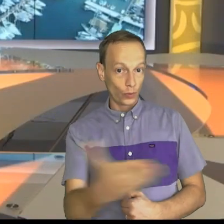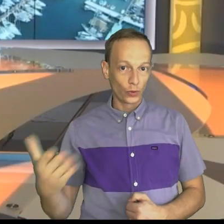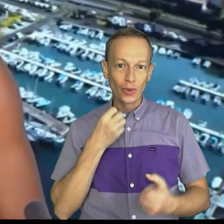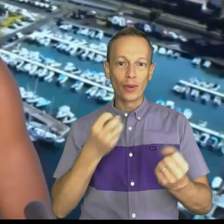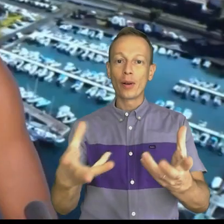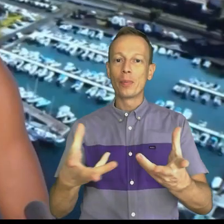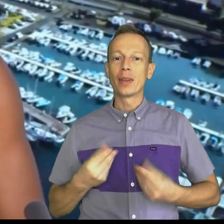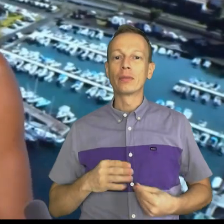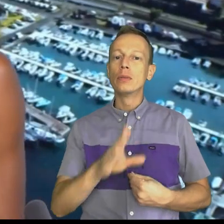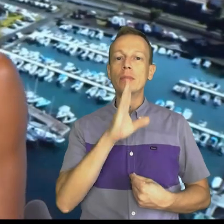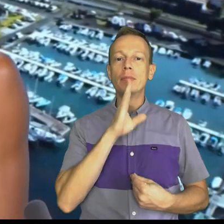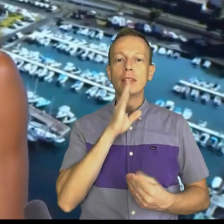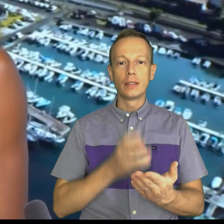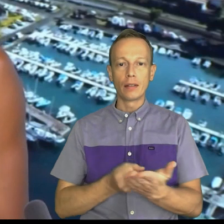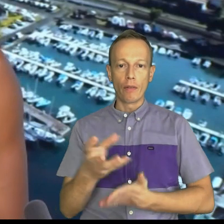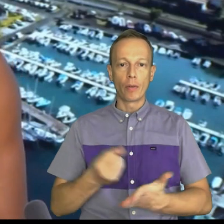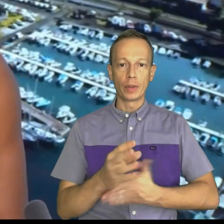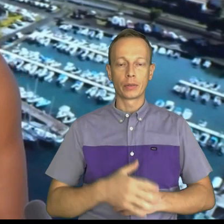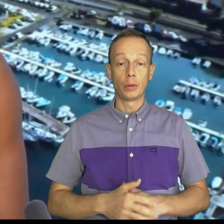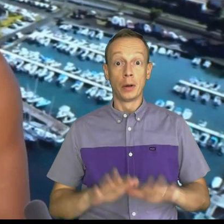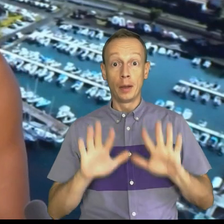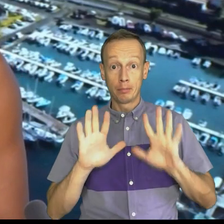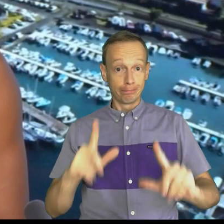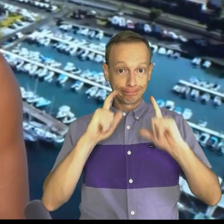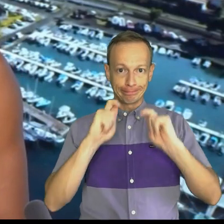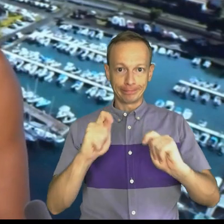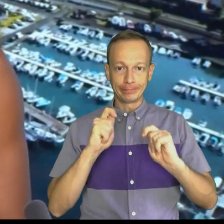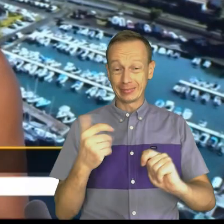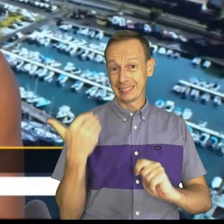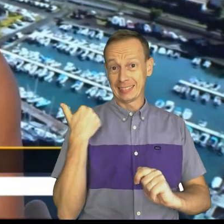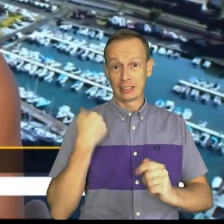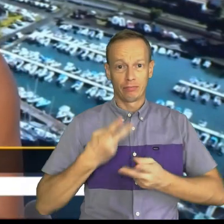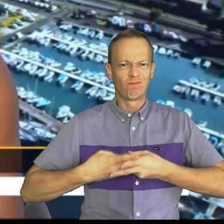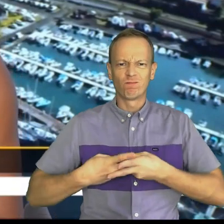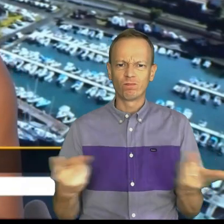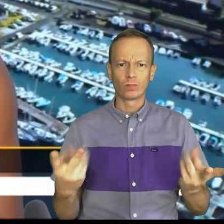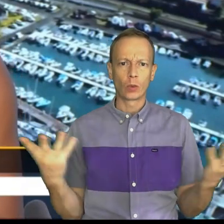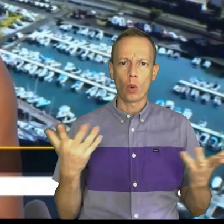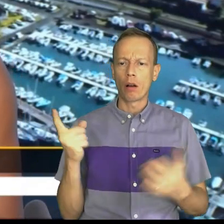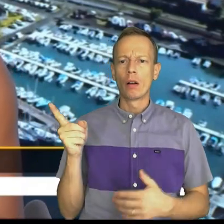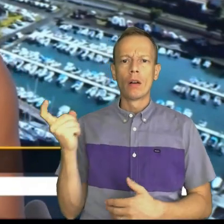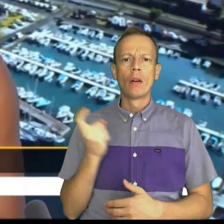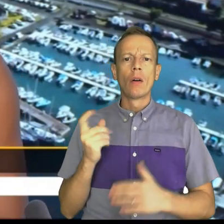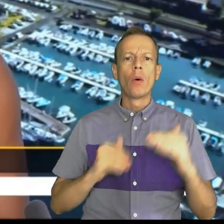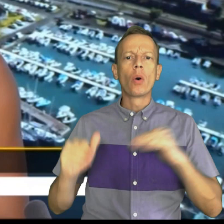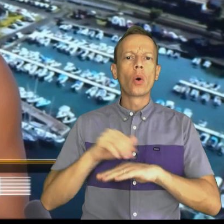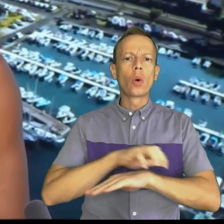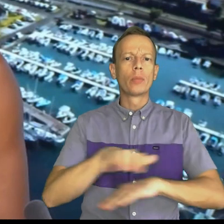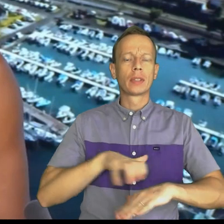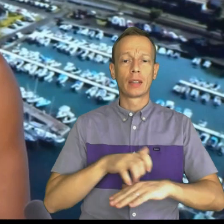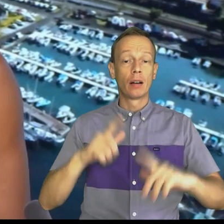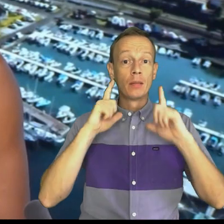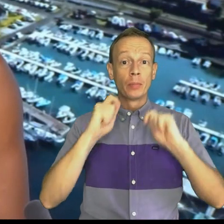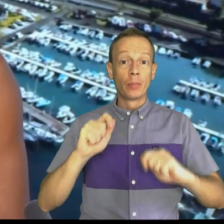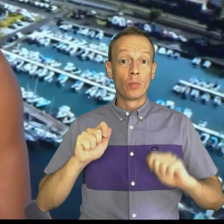Yorana Emere, bonjour à tous et bienvenue dans votre journal de la mi-journée. Cette information de dernière minute d'abord qui